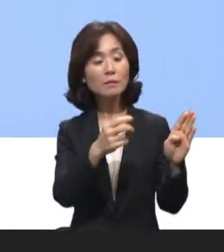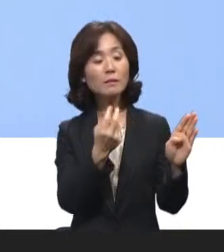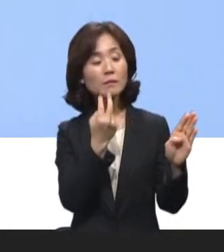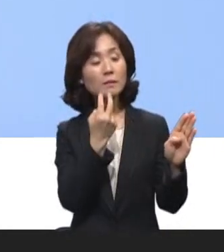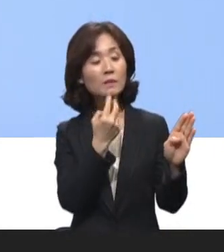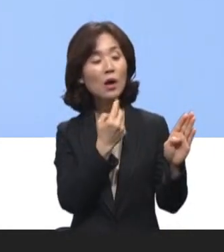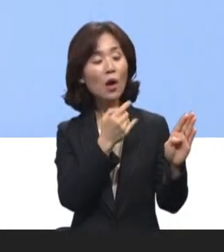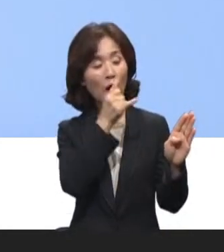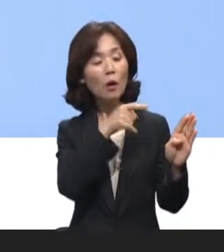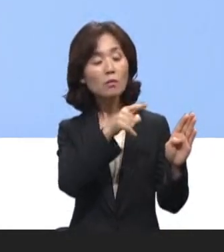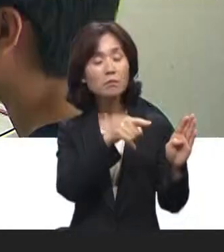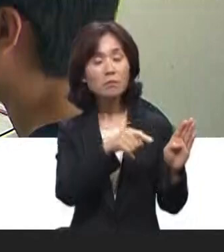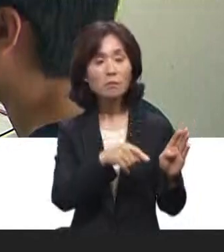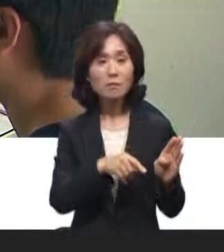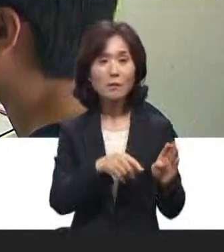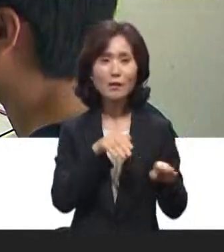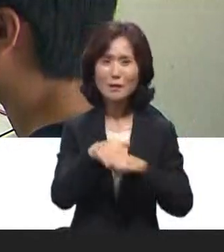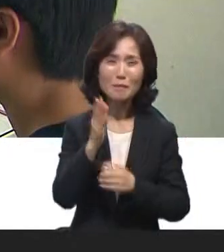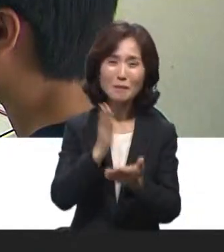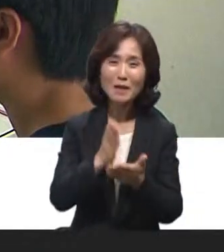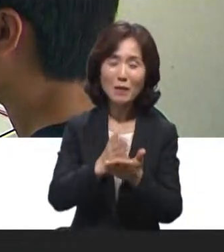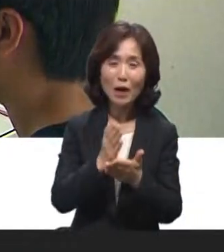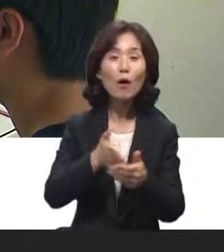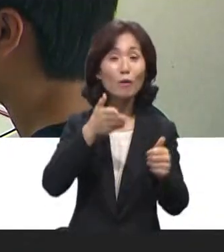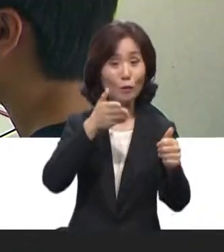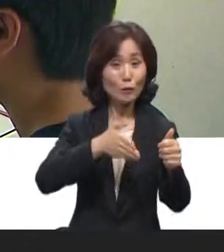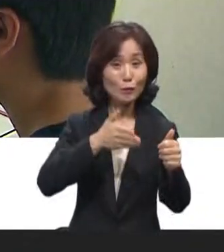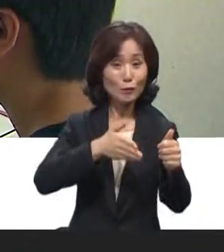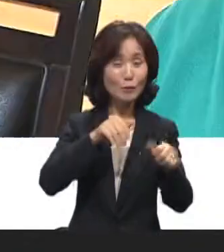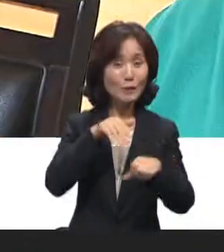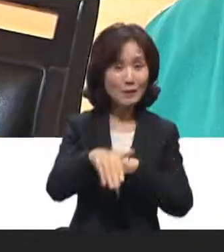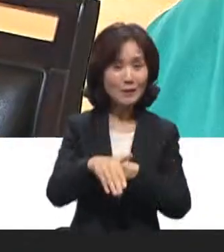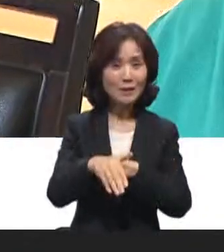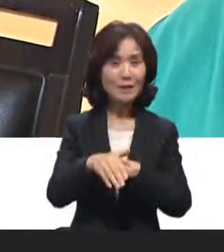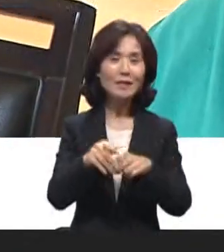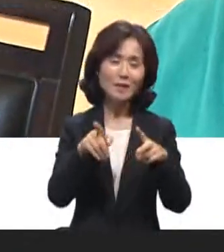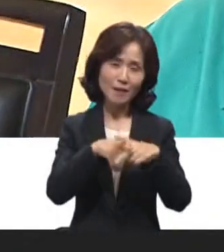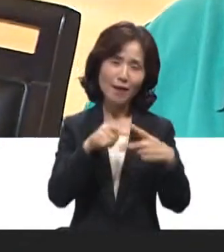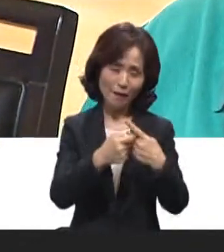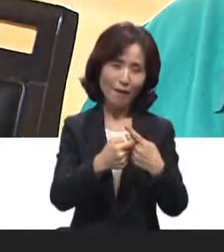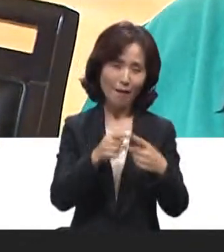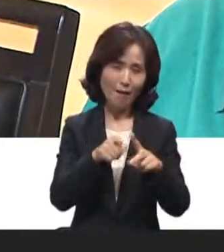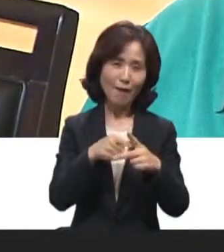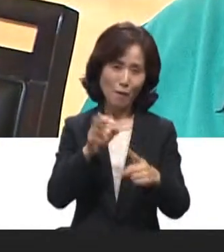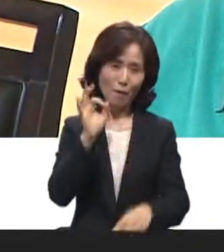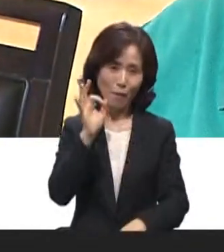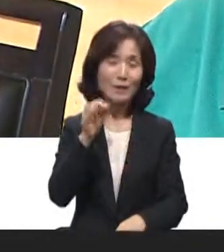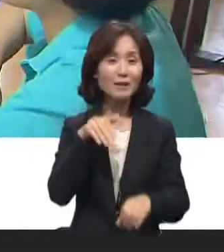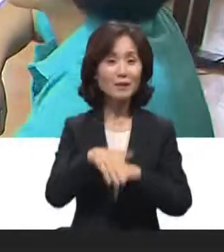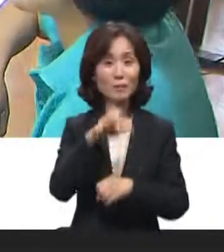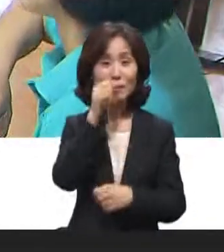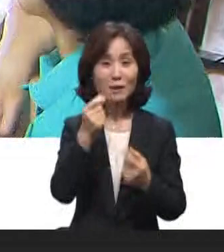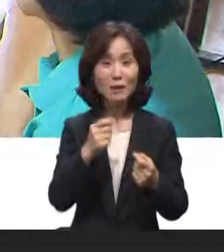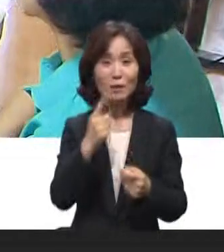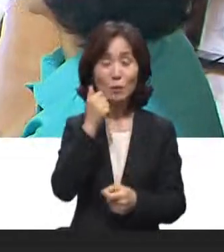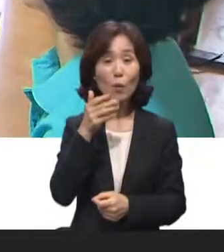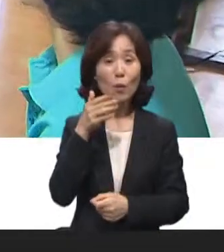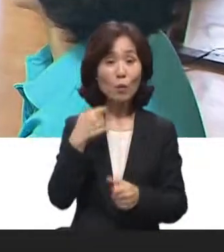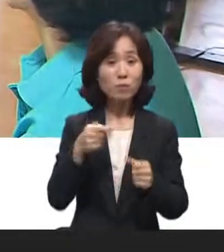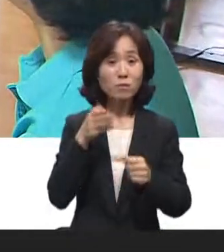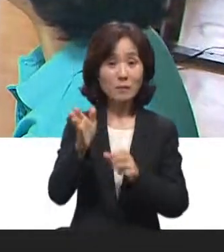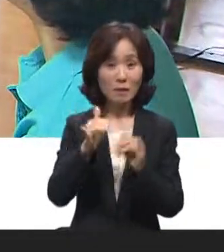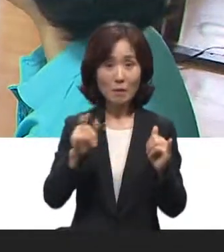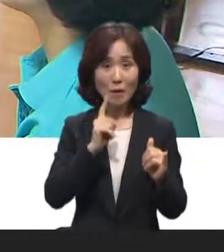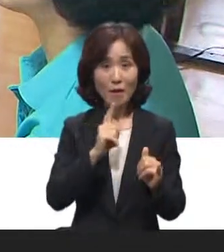있어요 그 들어 오시는데 그러나 법보다는 좀 권유하는 말투나 좀 이해하는 말투가 중요하지 않을까 싶습니다 부모교육 전문가 들도 아이 라고